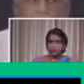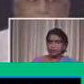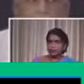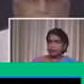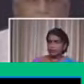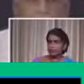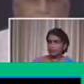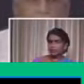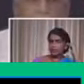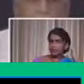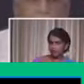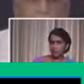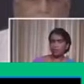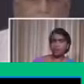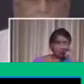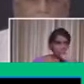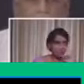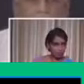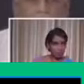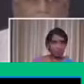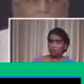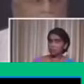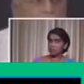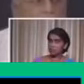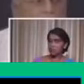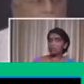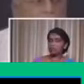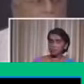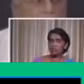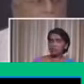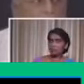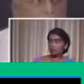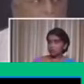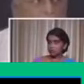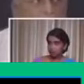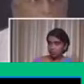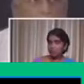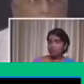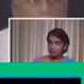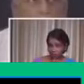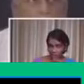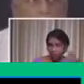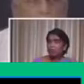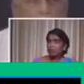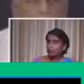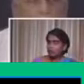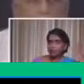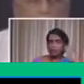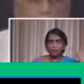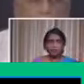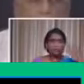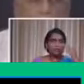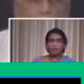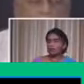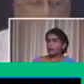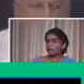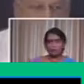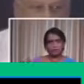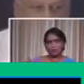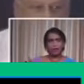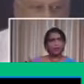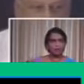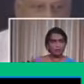වේගය ඇදවනු රටක් මාස 6ක් තුළ ධන ආර්ථික වර්ධන වේගයක් දක්වා ගෙනීම මෙතෙක් ලෝකයේ කිසිම රටක සිදු වී